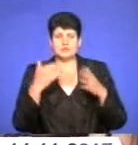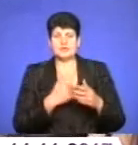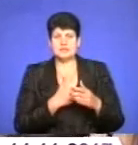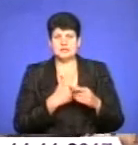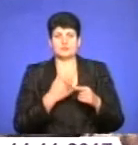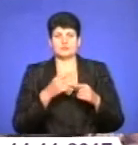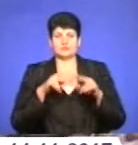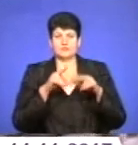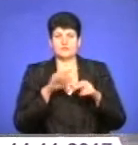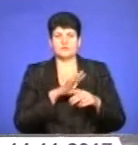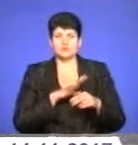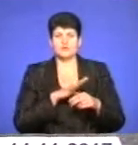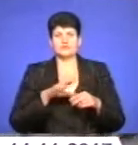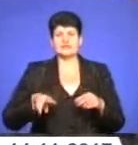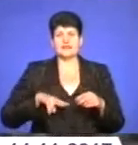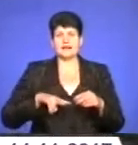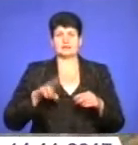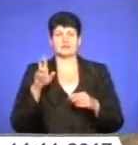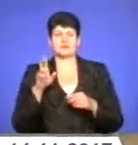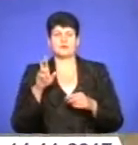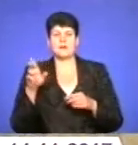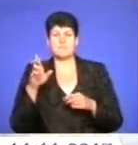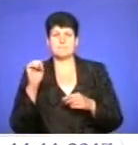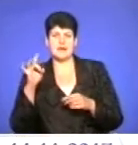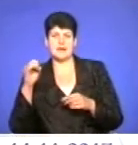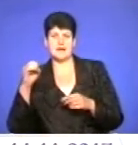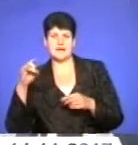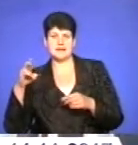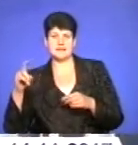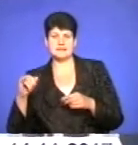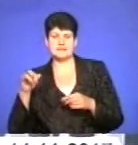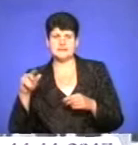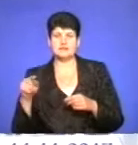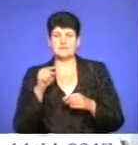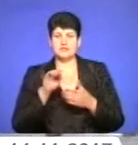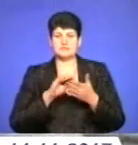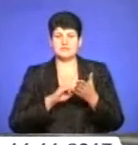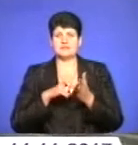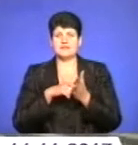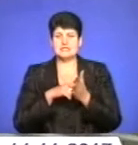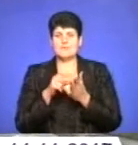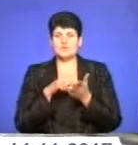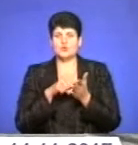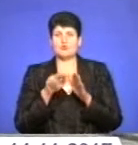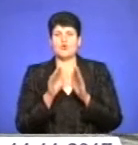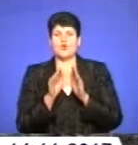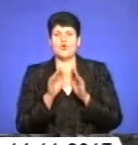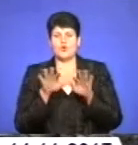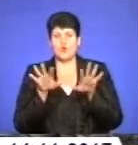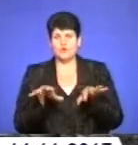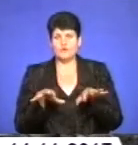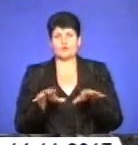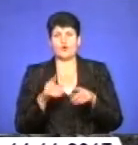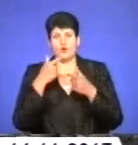цій ділянці був директор Березолю Олег Слободянюк. Саме він написав листа міському голові з проханням оголосити конкурс на пошук інвестора